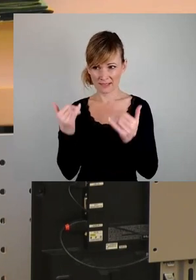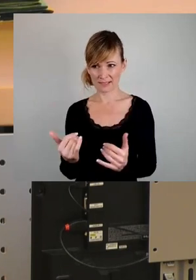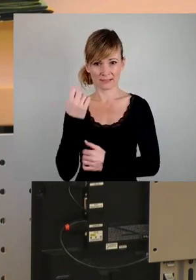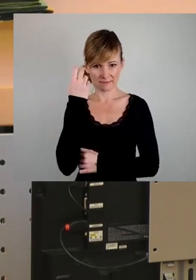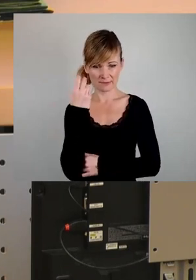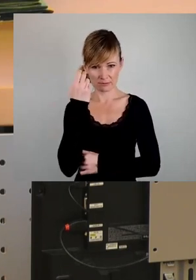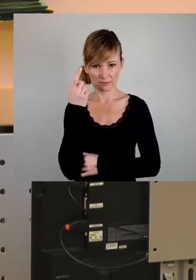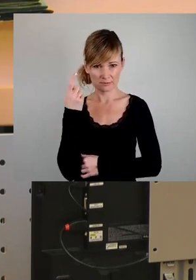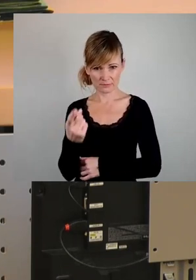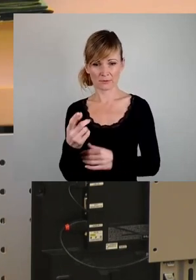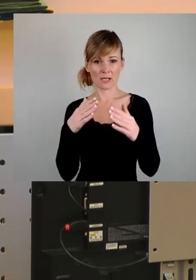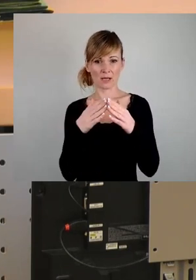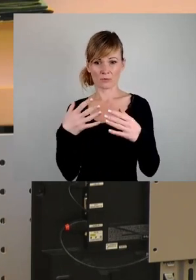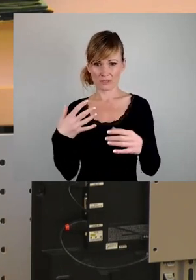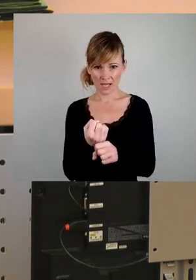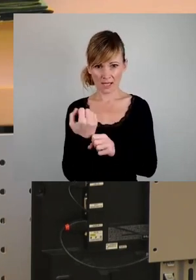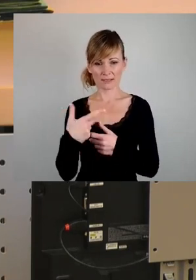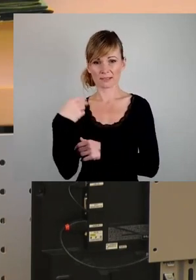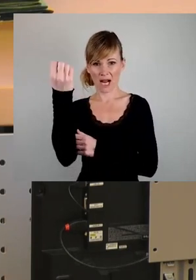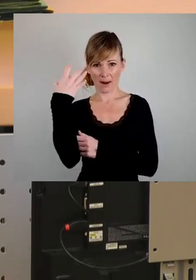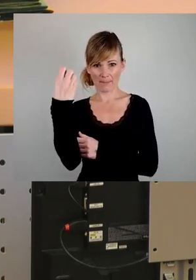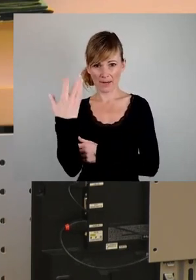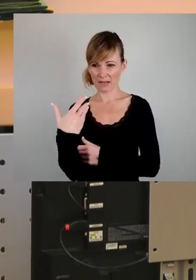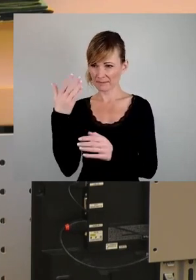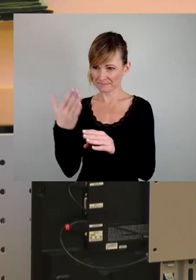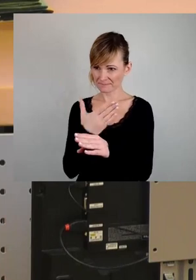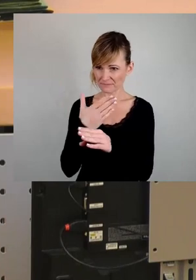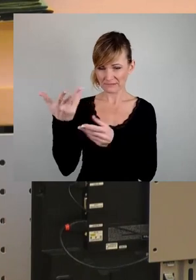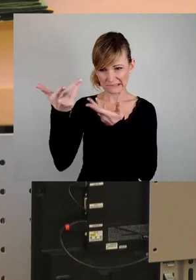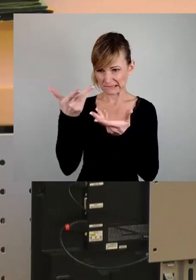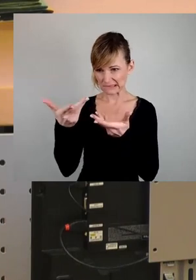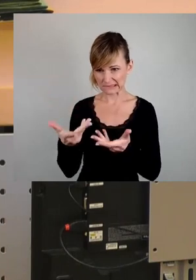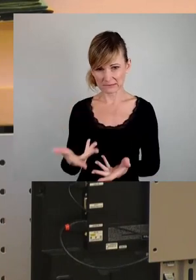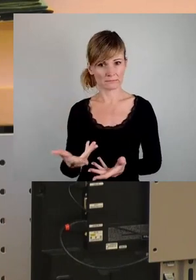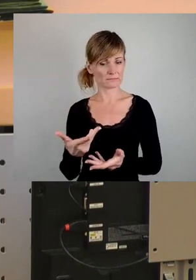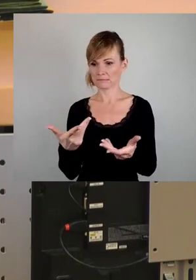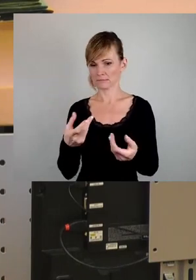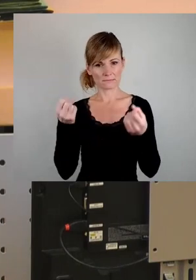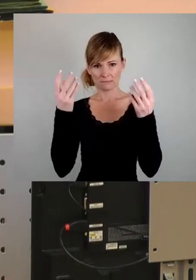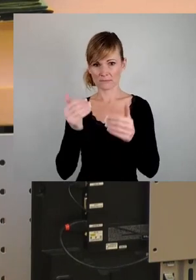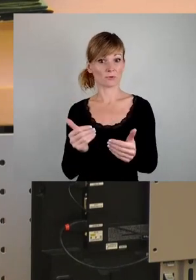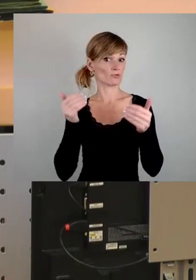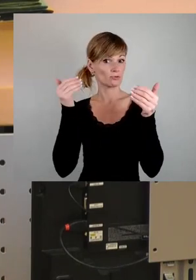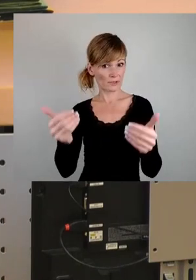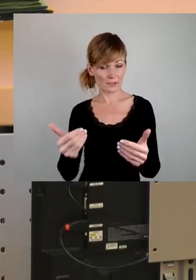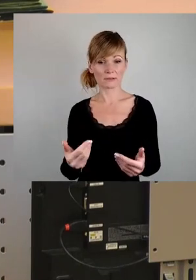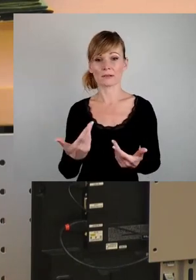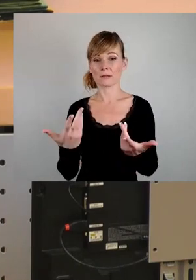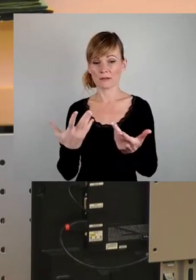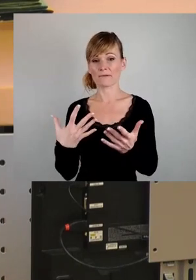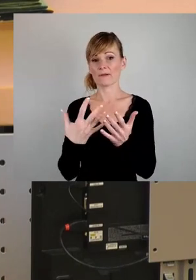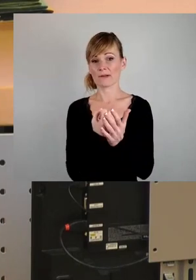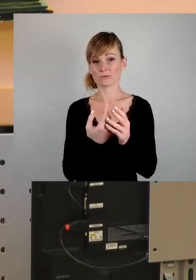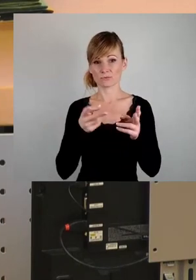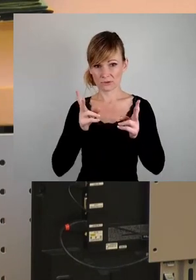einem Haushalt zu ampeln, von dem längst nicht klar ist, ob er später auch verfassungsrechtlich Bestand haben